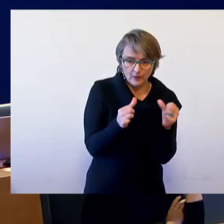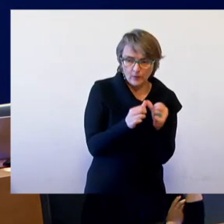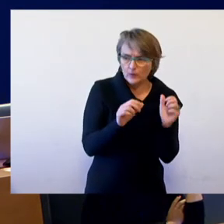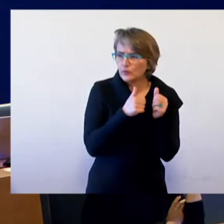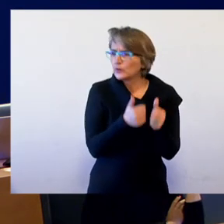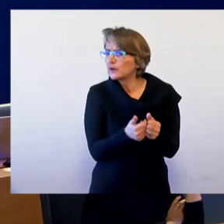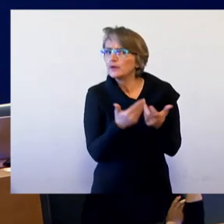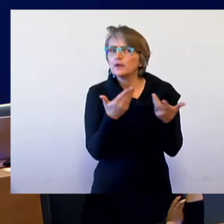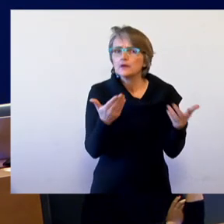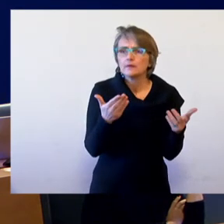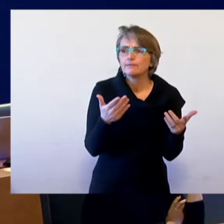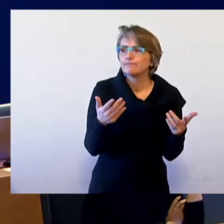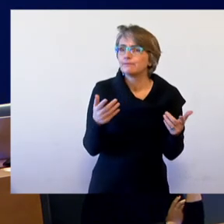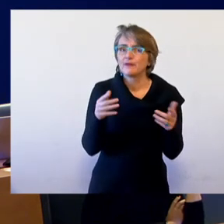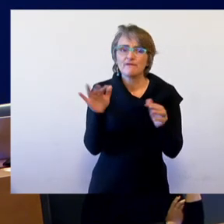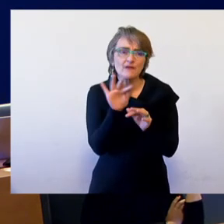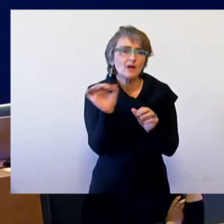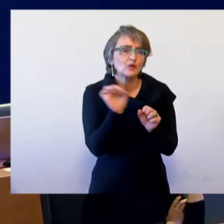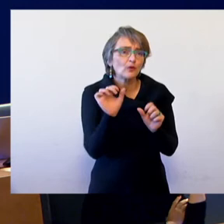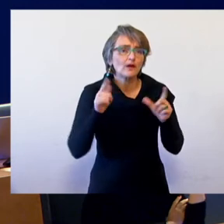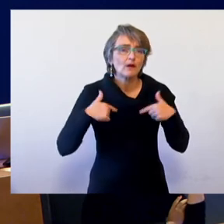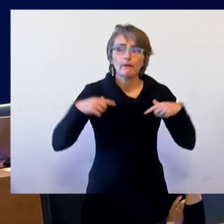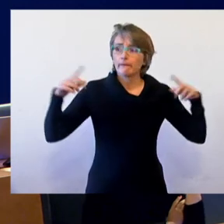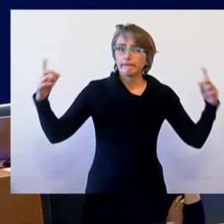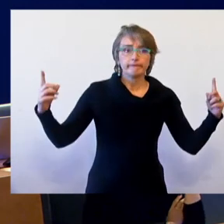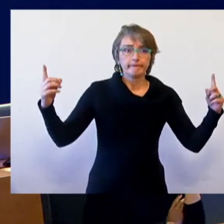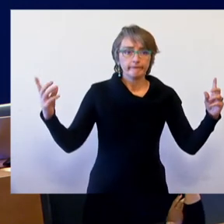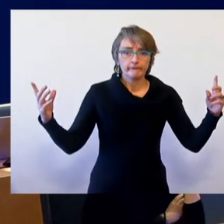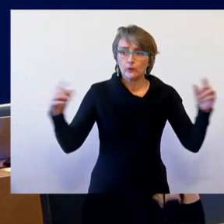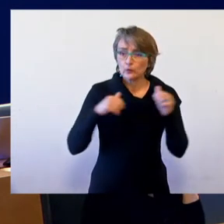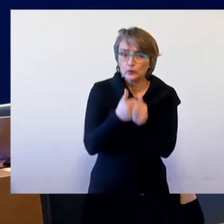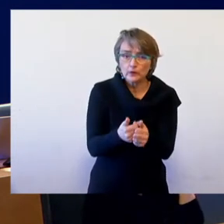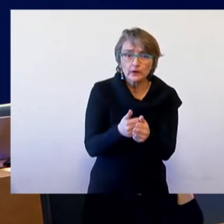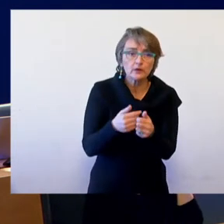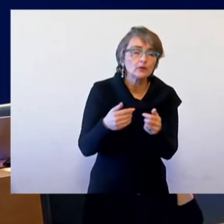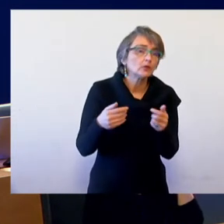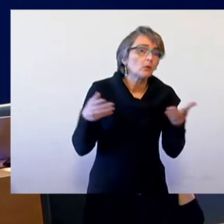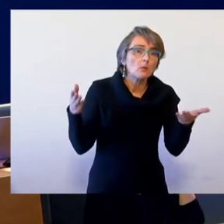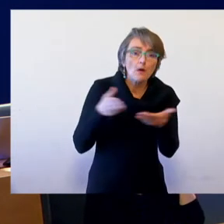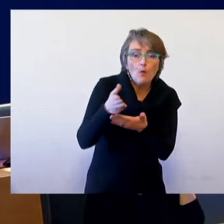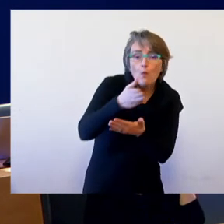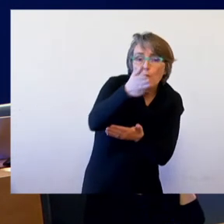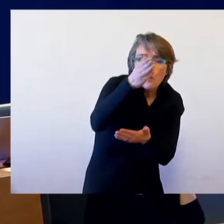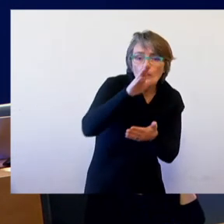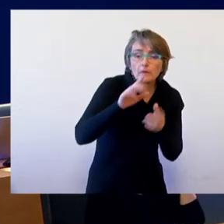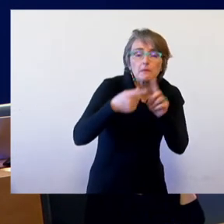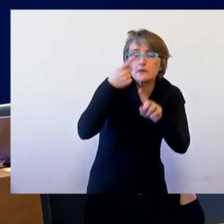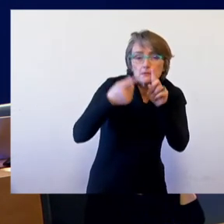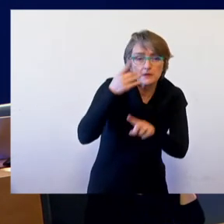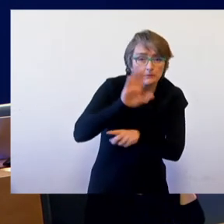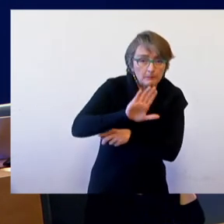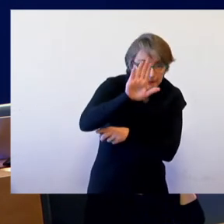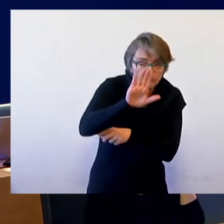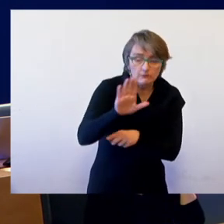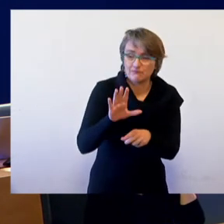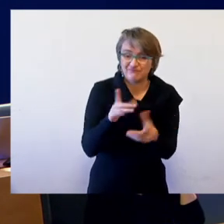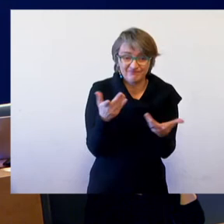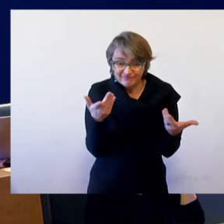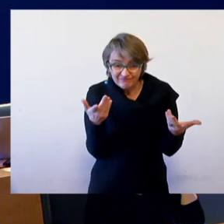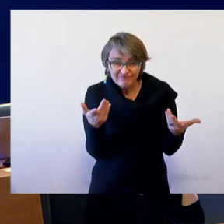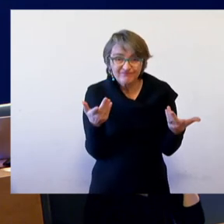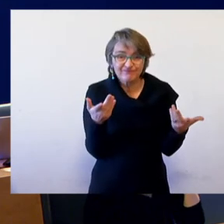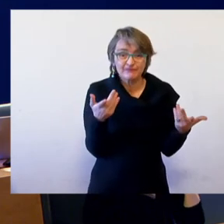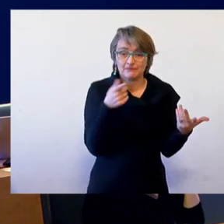compte le rapprochement de fratrie pour les cursus spécifiques et les dispositifs spécifiques qui ne se trouvent pas